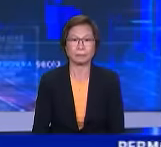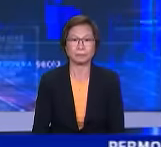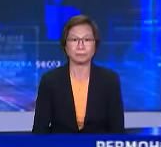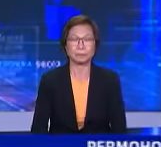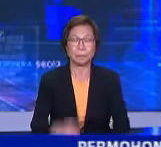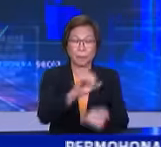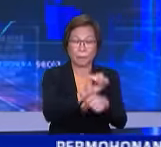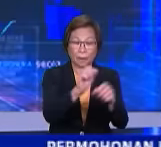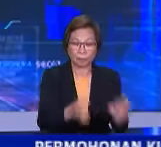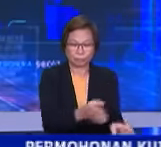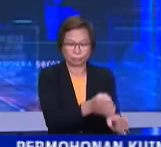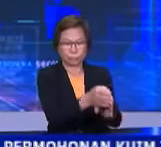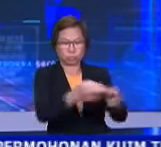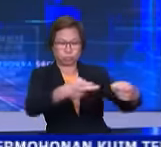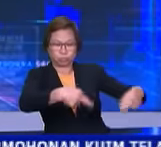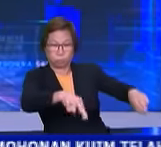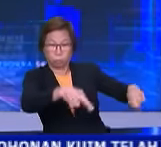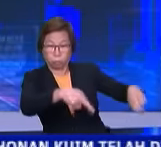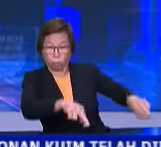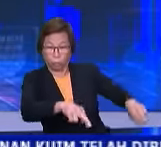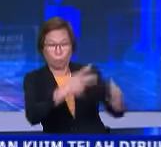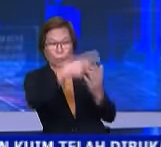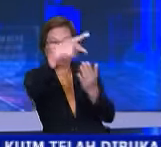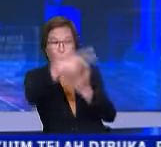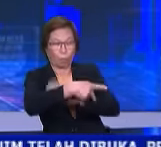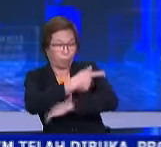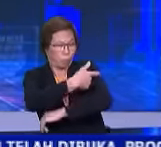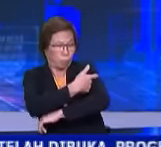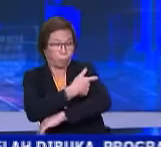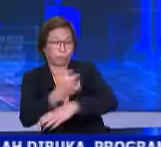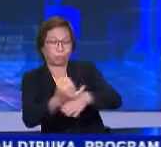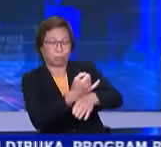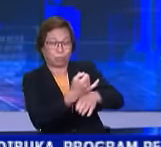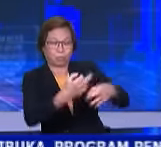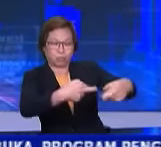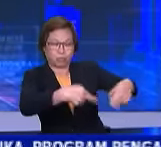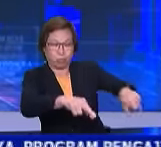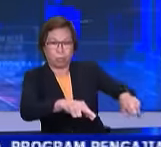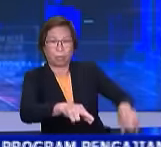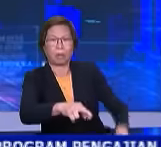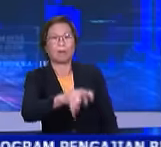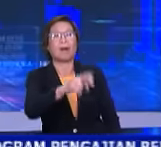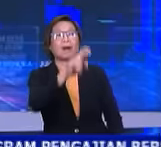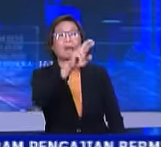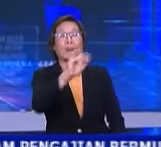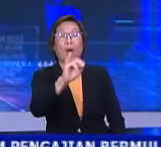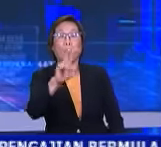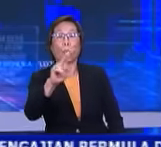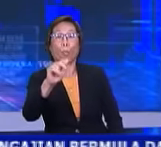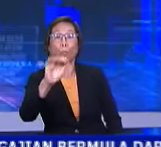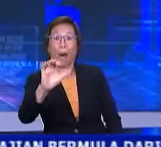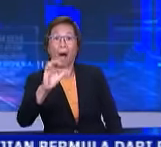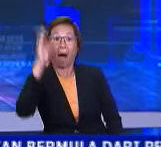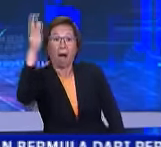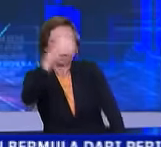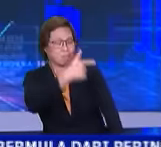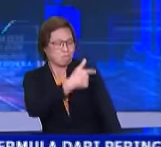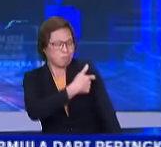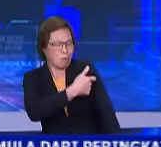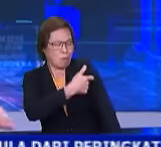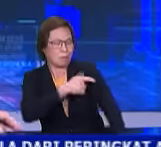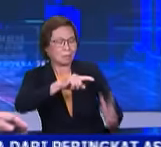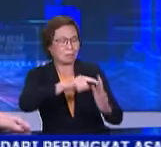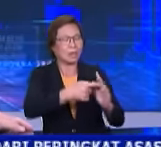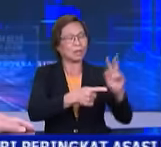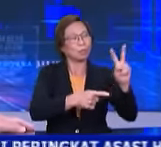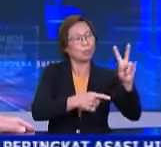Pekerja dalam sektor peruncitan melalui program vaksinasi industri peruncitan RIVAC akan menerima suntikan vaksin bermula